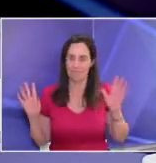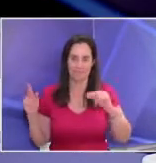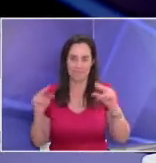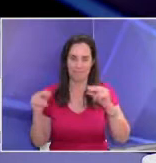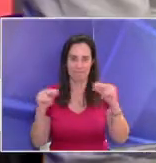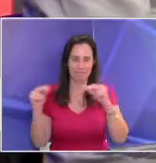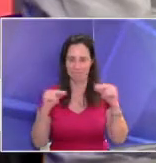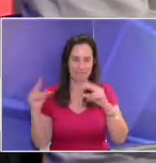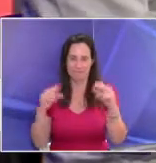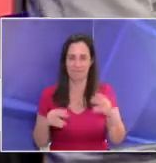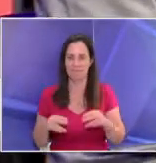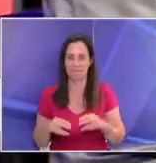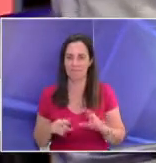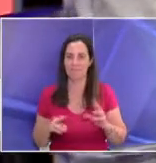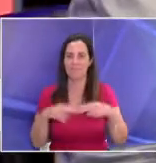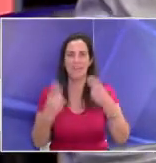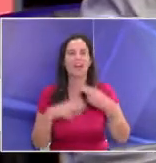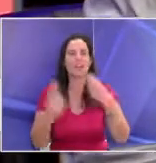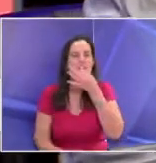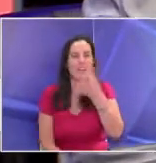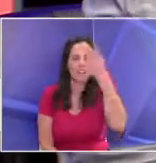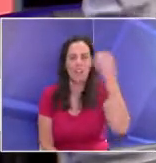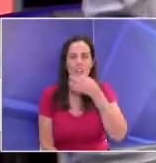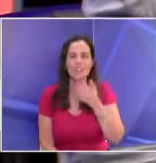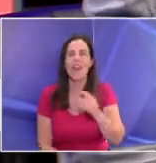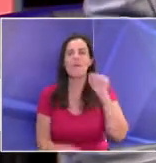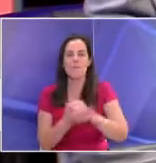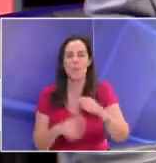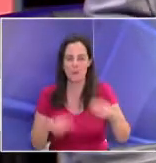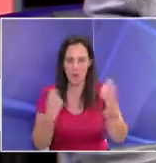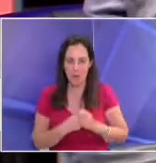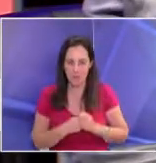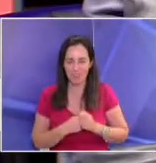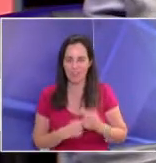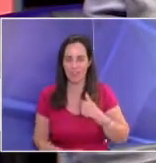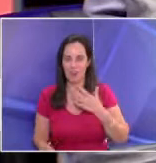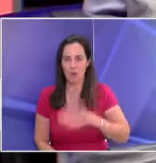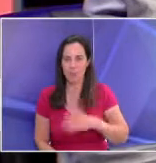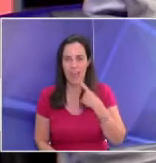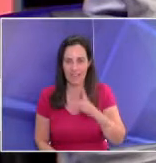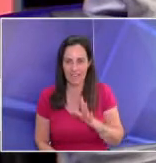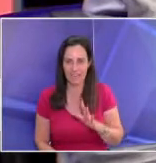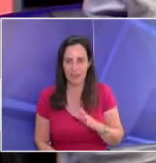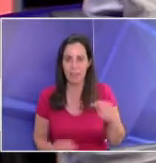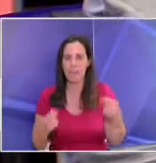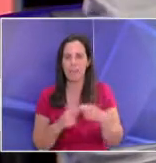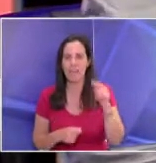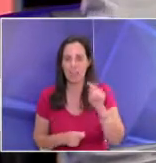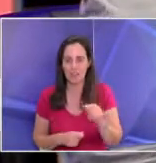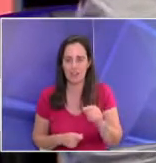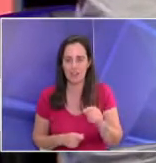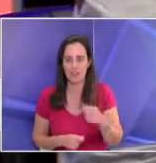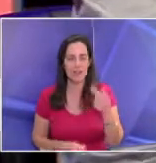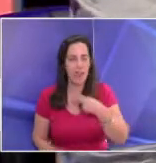לענות למה שאמרת. שונים. כן, תענה לי רגע על תרבות. תרבות, מימון תרבות. כן, אני רוצה, בעניין הזה, שמע,